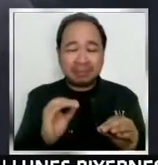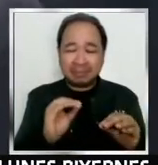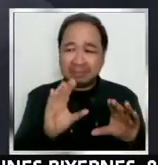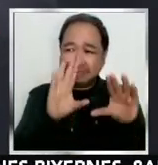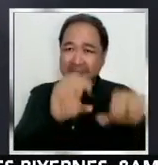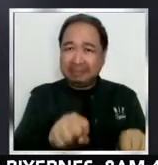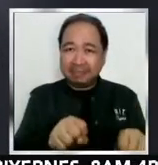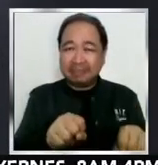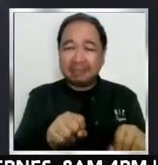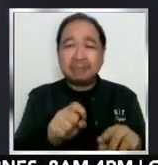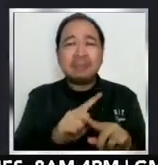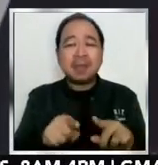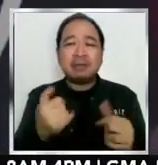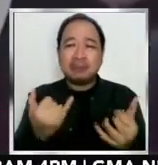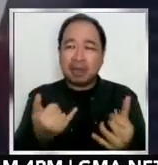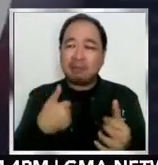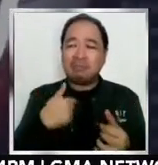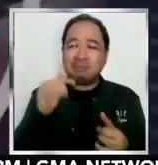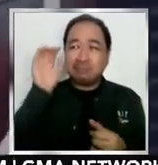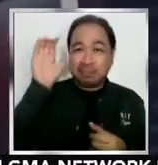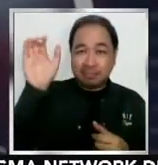Pero nawagan po ako sa mga